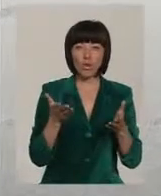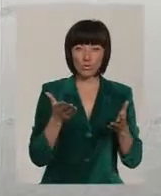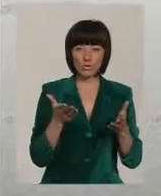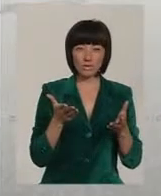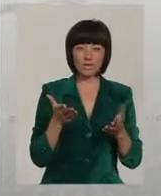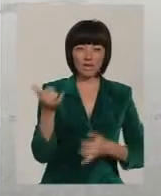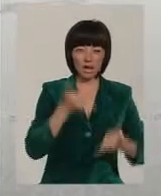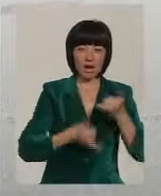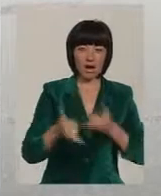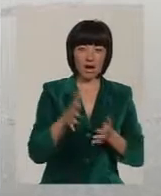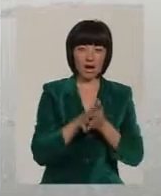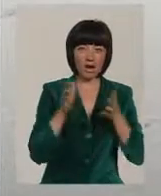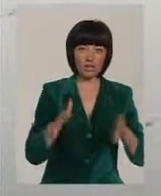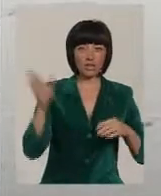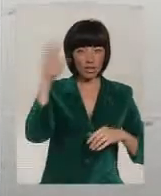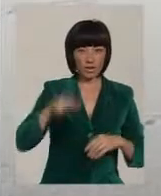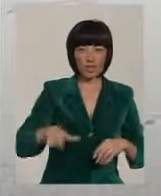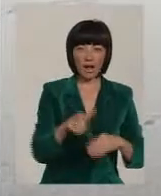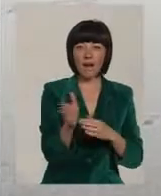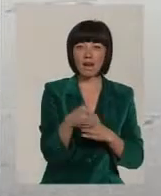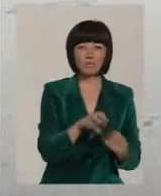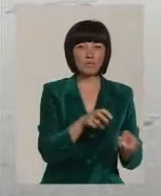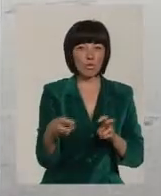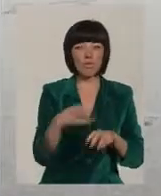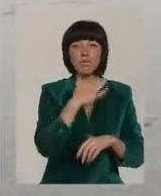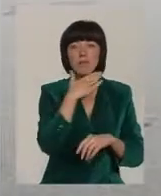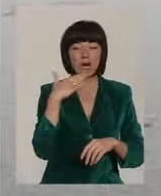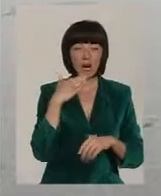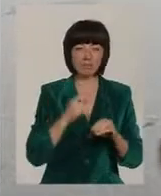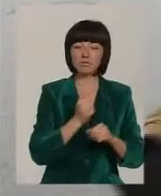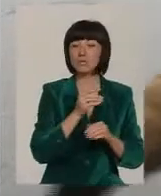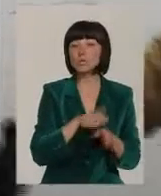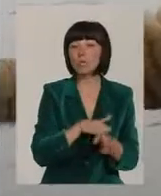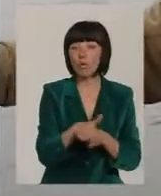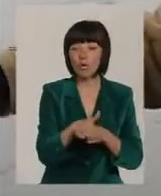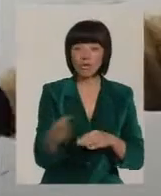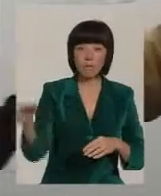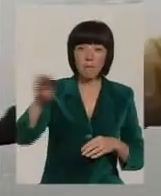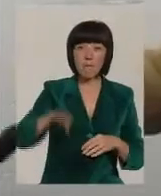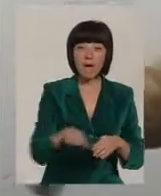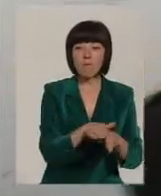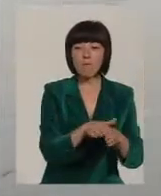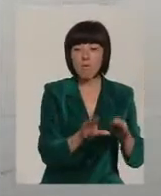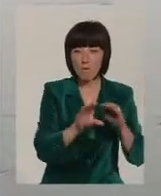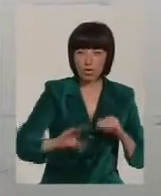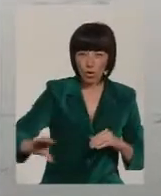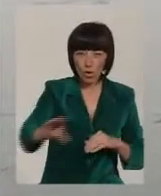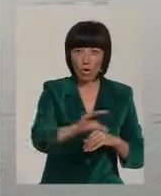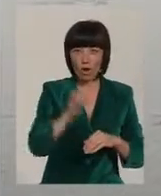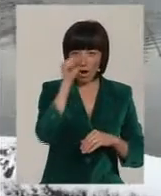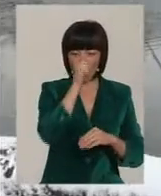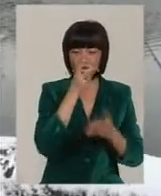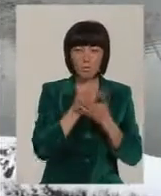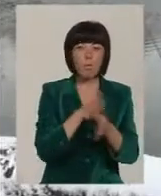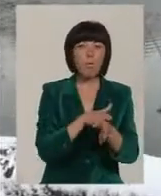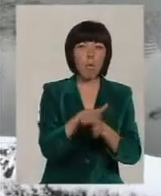річку, риби передохло дуже багато. Дуже багато, прямо таку попід берег, повно, коли ще льод був прозрачний, повно